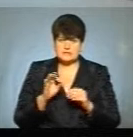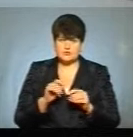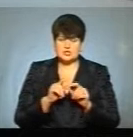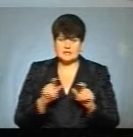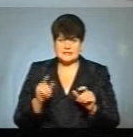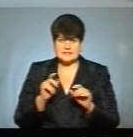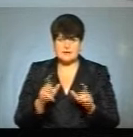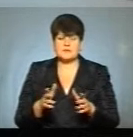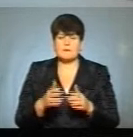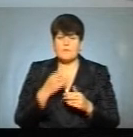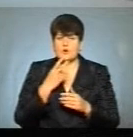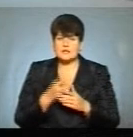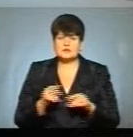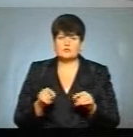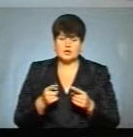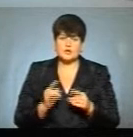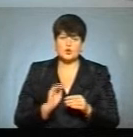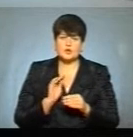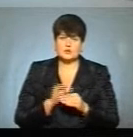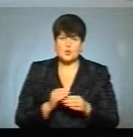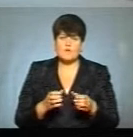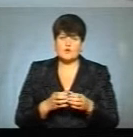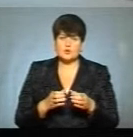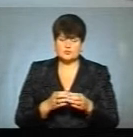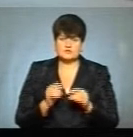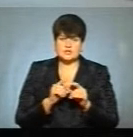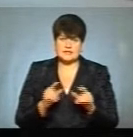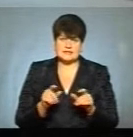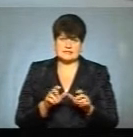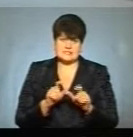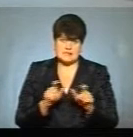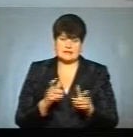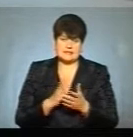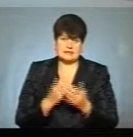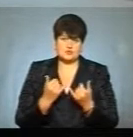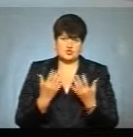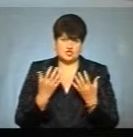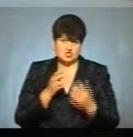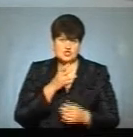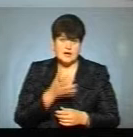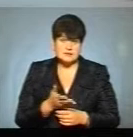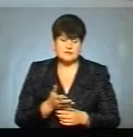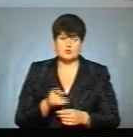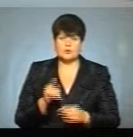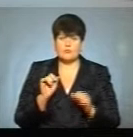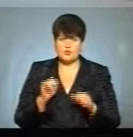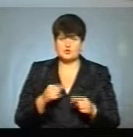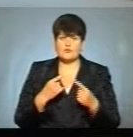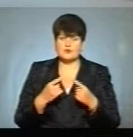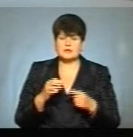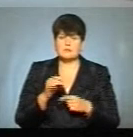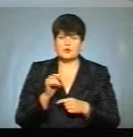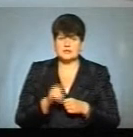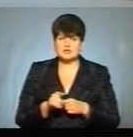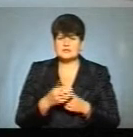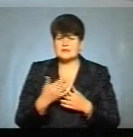закладів, показує створення додаткових груп у дошкільних закладах, які існують на сьогоднішній час, то можу говорити про те, що